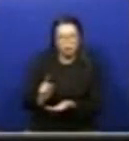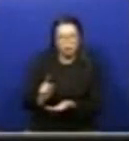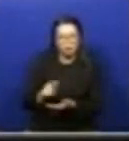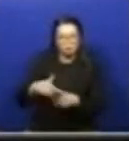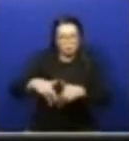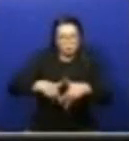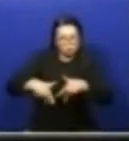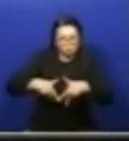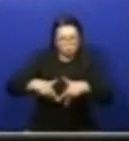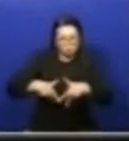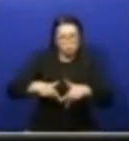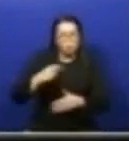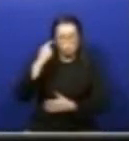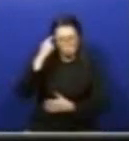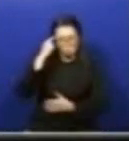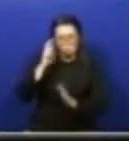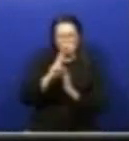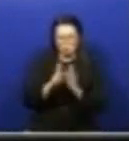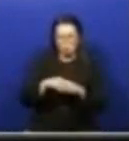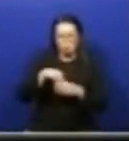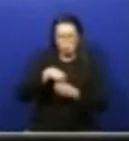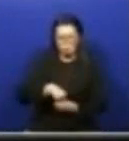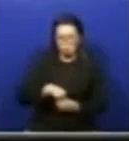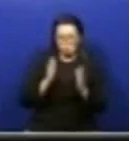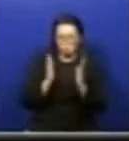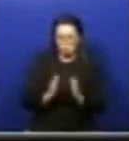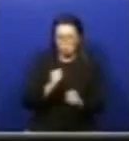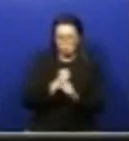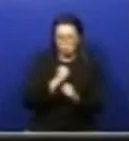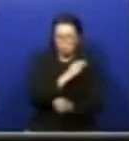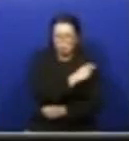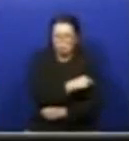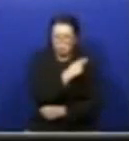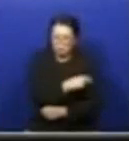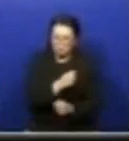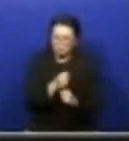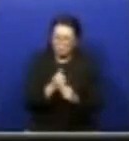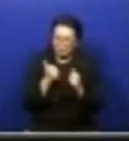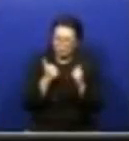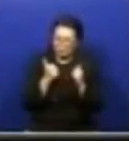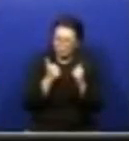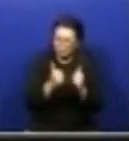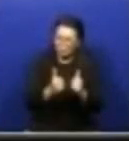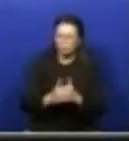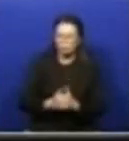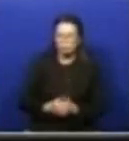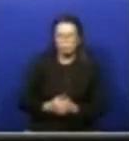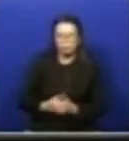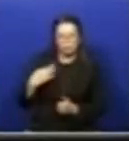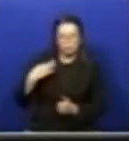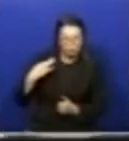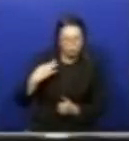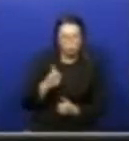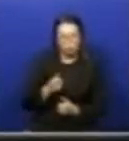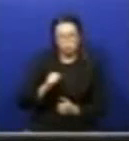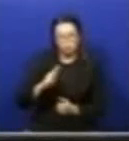นคนไทยมีวินัยบุคลากรของสาธารณสุขทำงานยอดเยี่ยมอสมทำงานสุดย